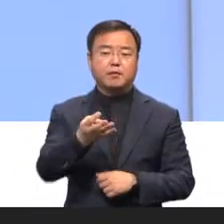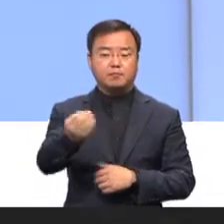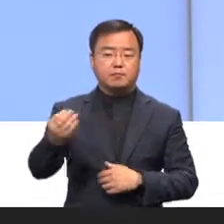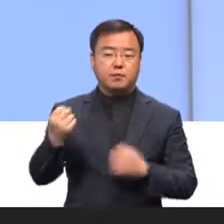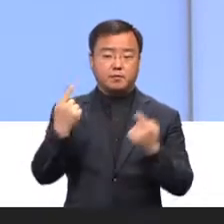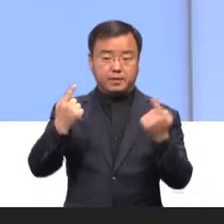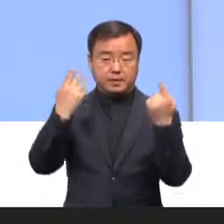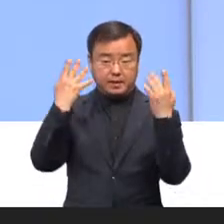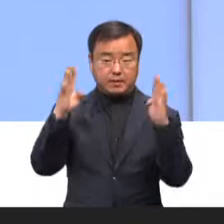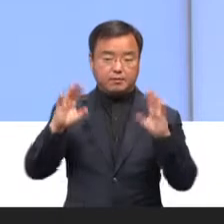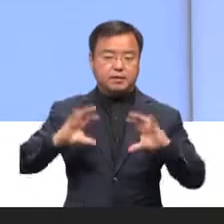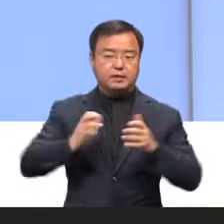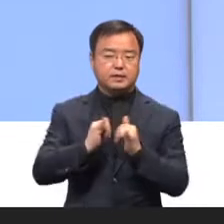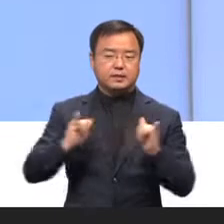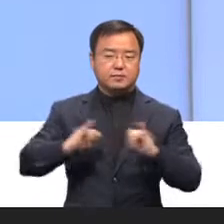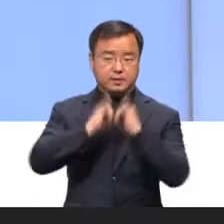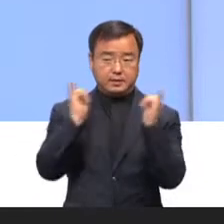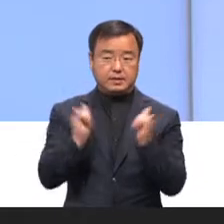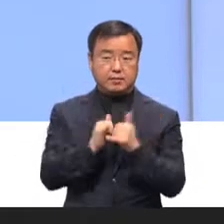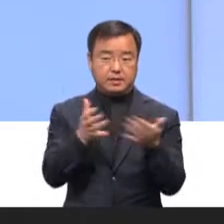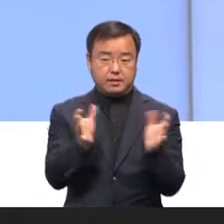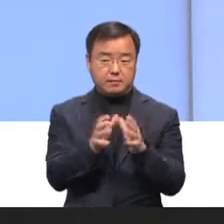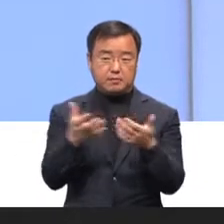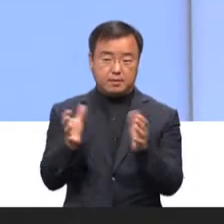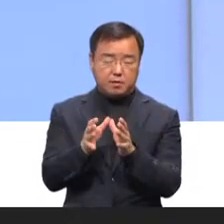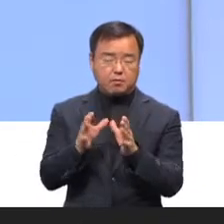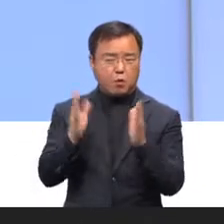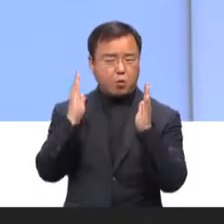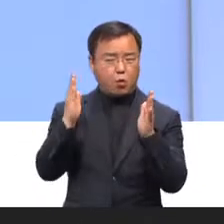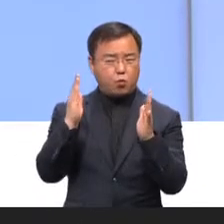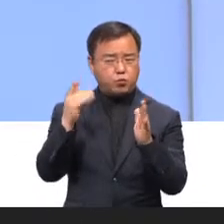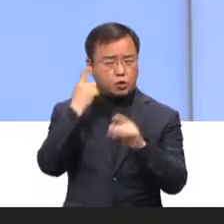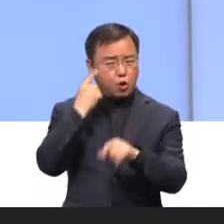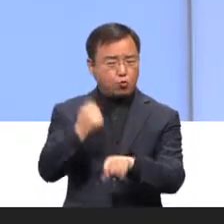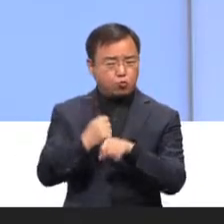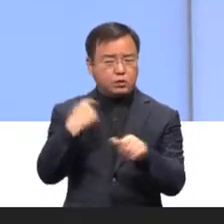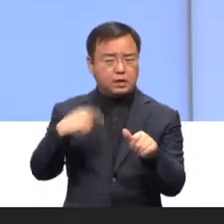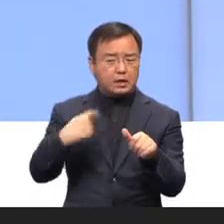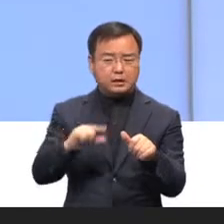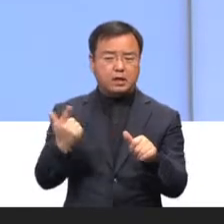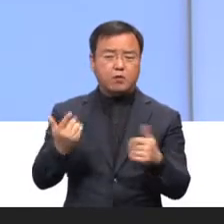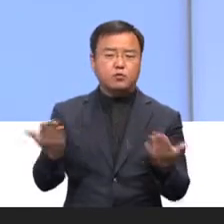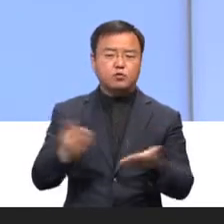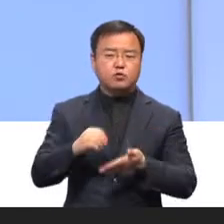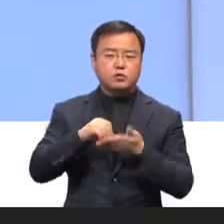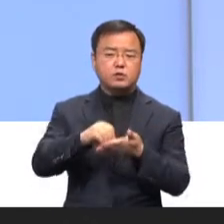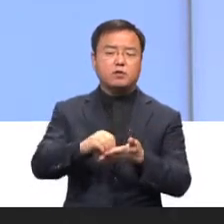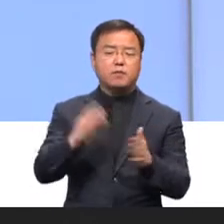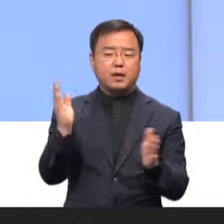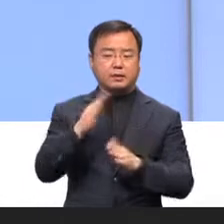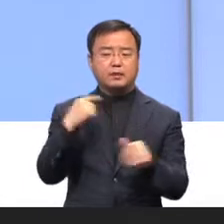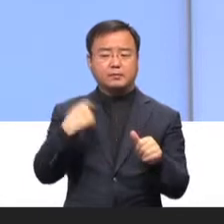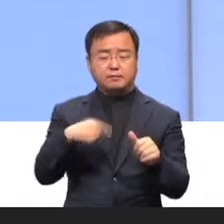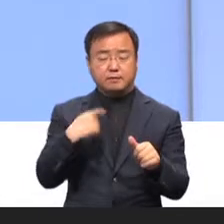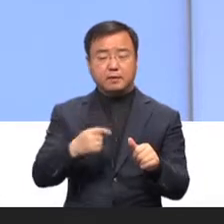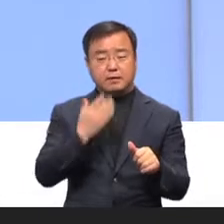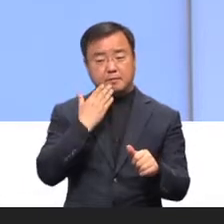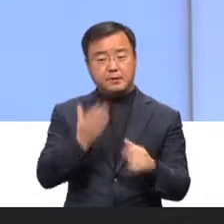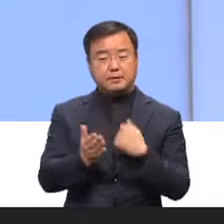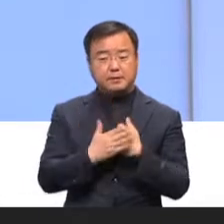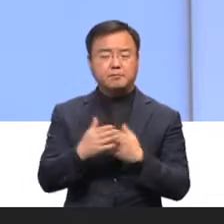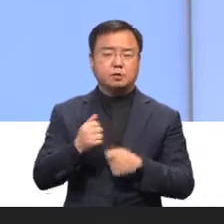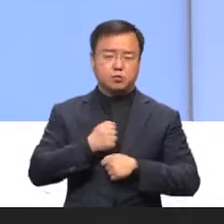시민사회단체에서는 대학이 학문적 요소를 가르치는 것이 아니라 취업생 들 양성하는 쪽으로 흐를 수 있어서 거기에 대한 경계의 목소리가 나오고 있는